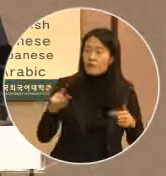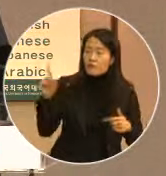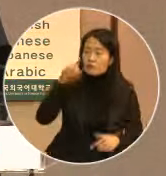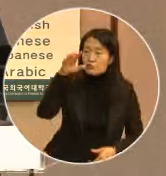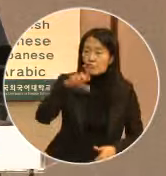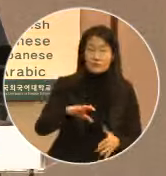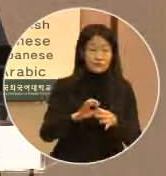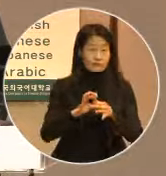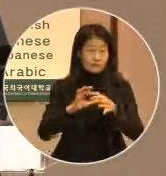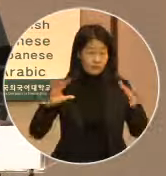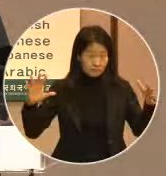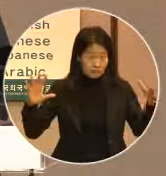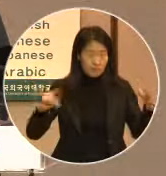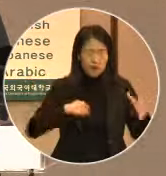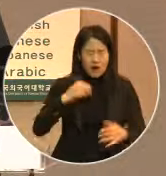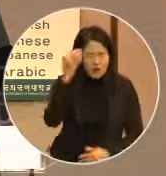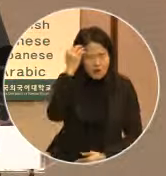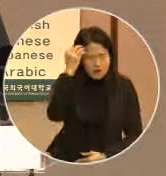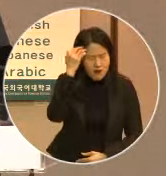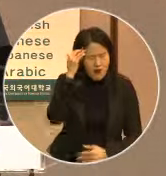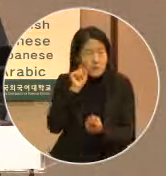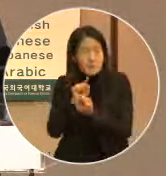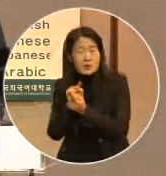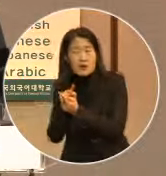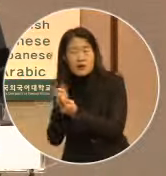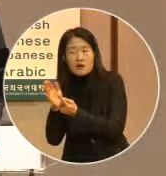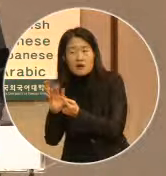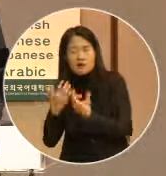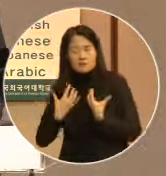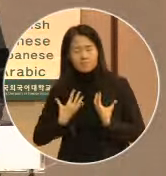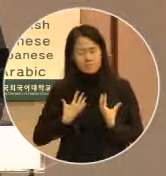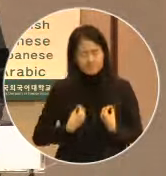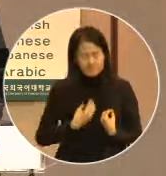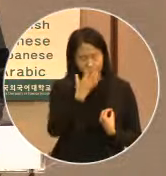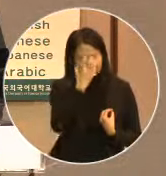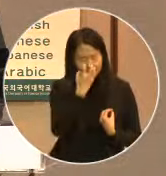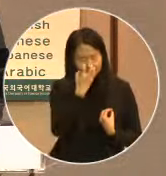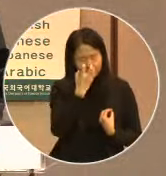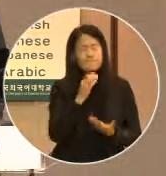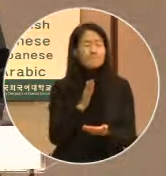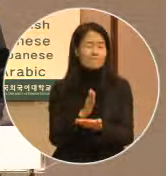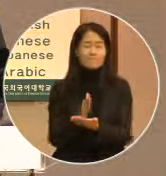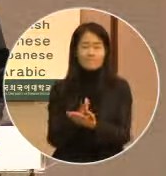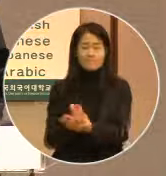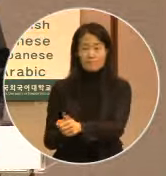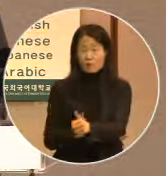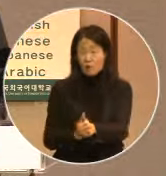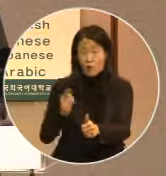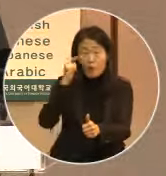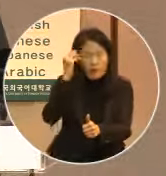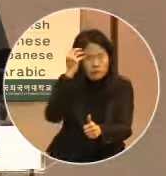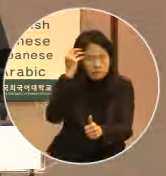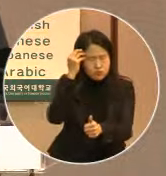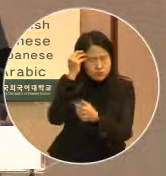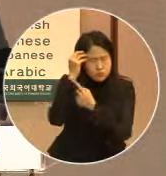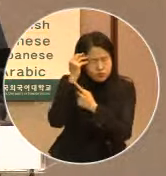어디에 있든 어떤 시련을 만나도 절대로 좌절하지 말기를 바랍니다. 그